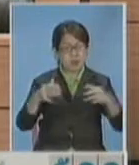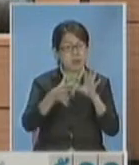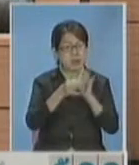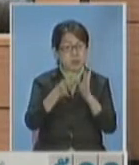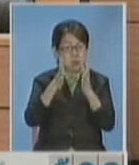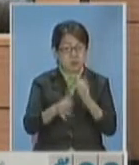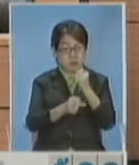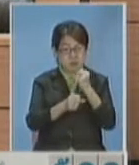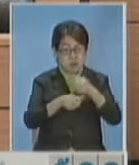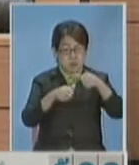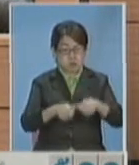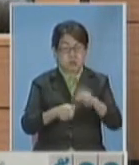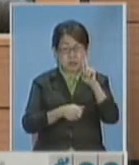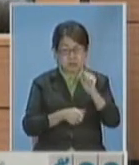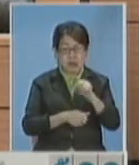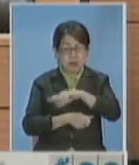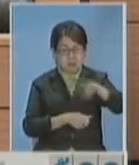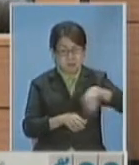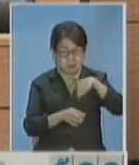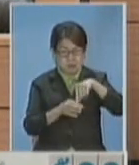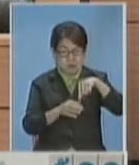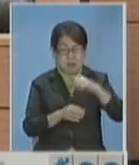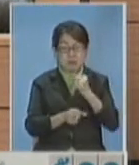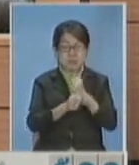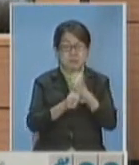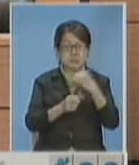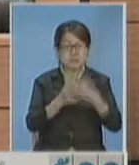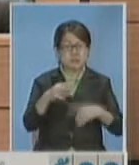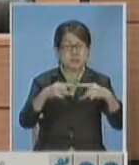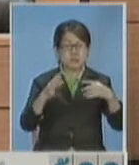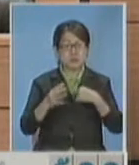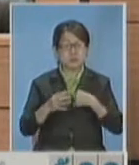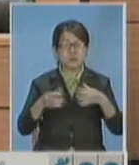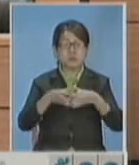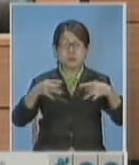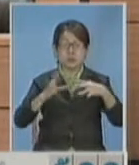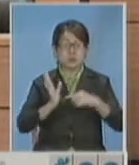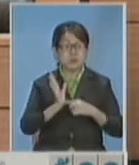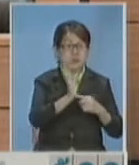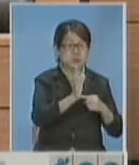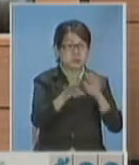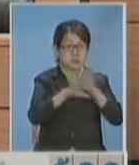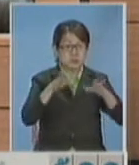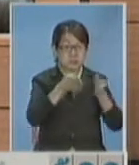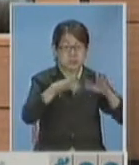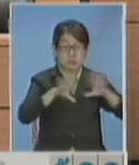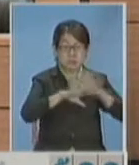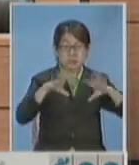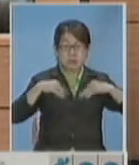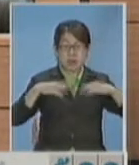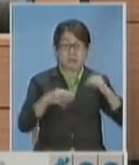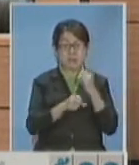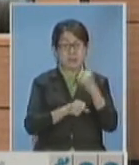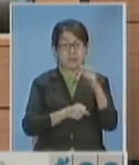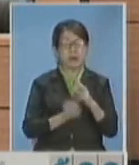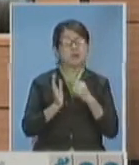ลที่อยู่ในกลไกของสภาผู้แทนราษฎรฝ่ายค้านยื่นยัตติอภิปรายไม่ไว้วางใจไม่ได้ครับเช่น